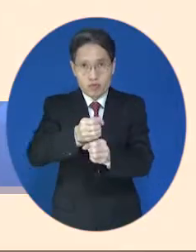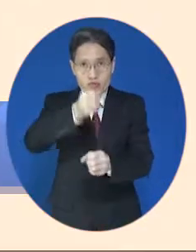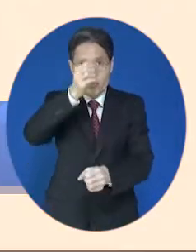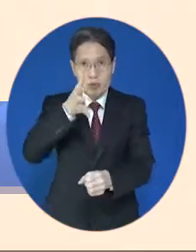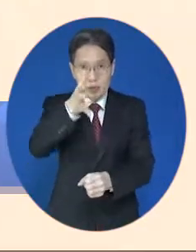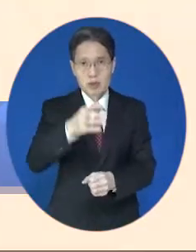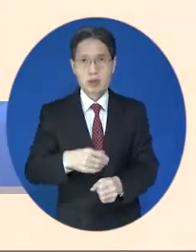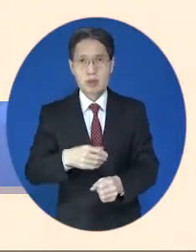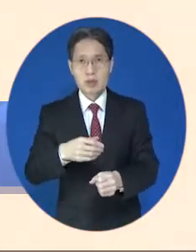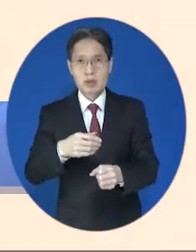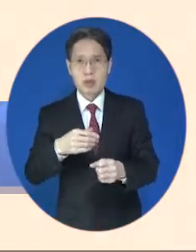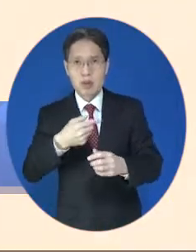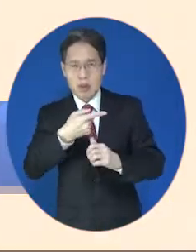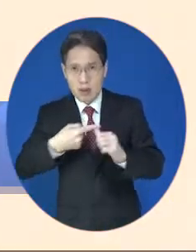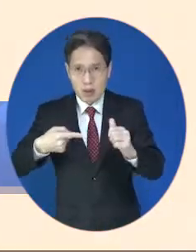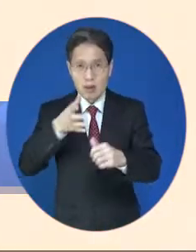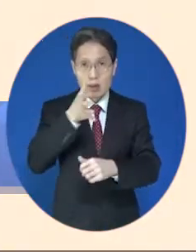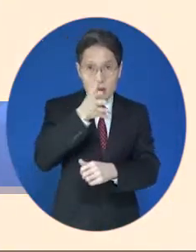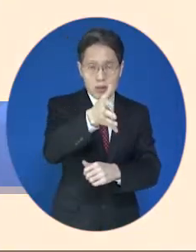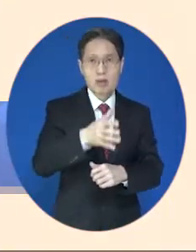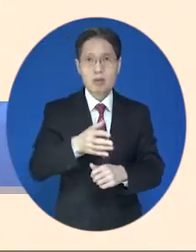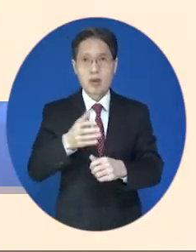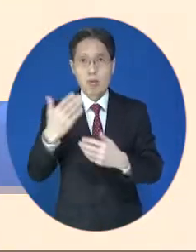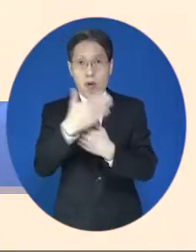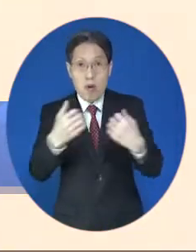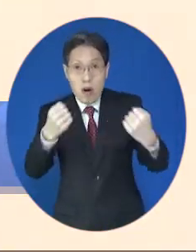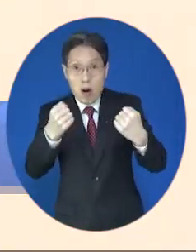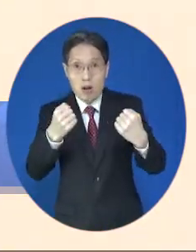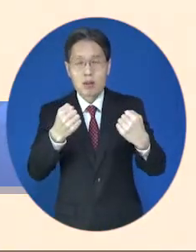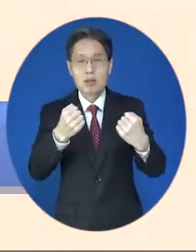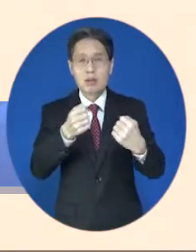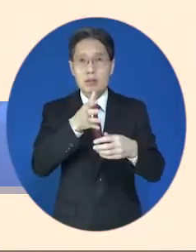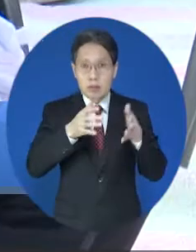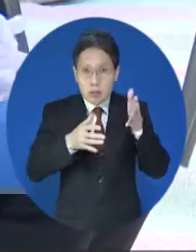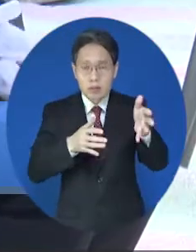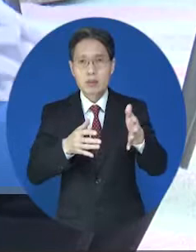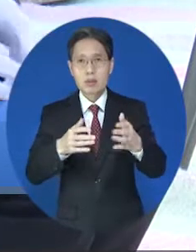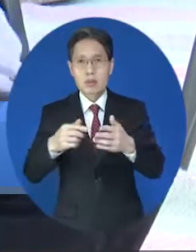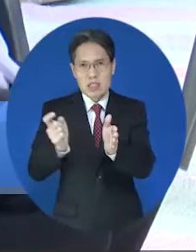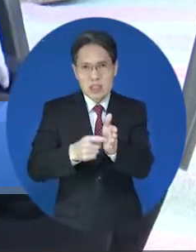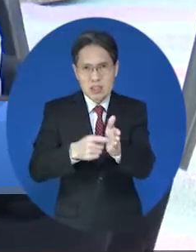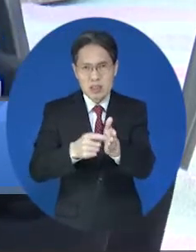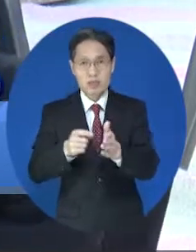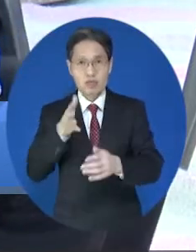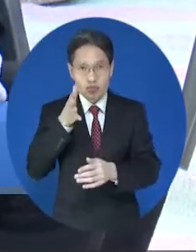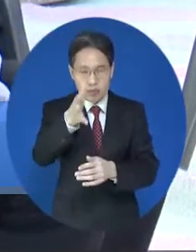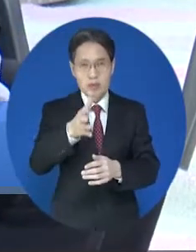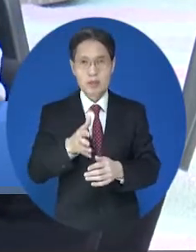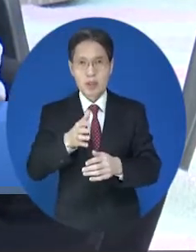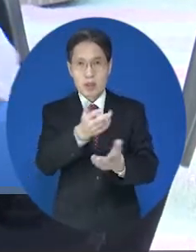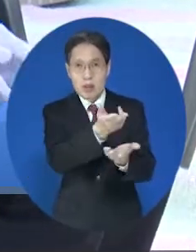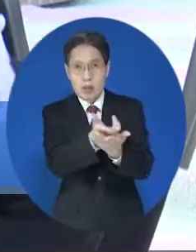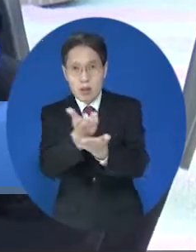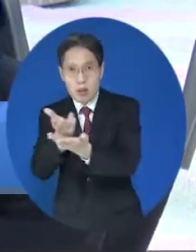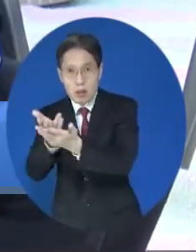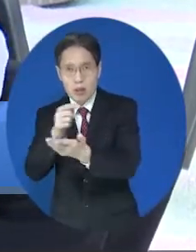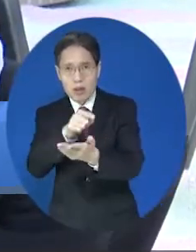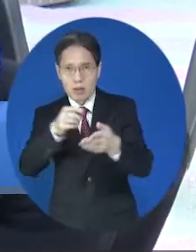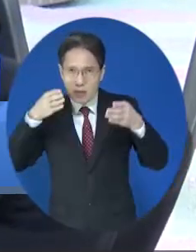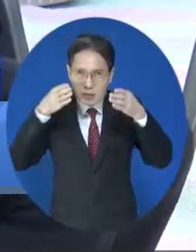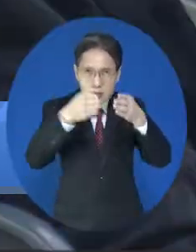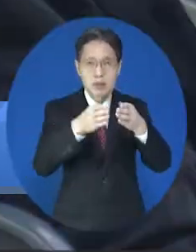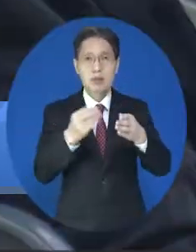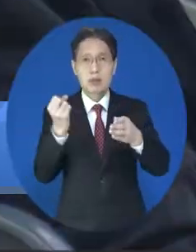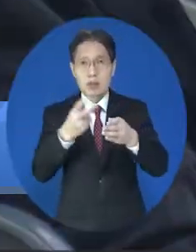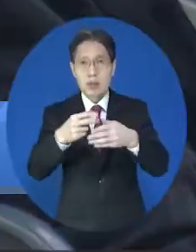외상 센터 건강증진 센터 와 응급 의학 센터 등을 갖추고 특히 환자 중심의 진료 접수 와